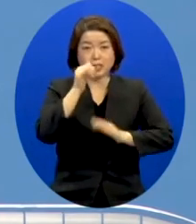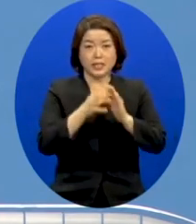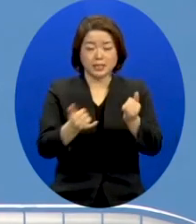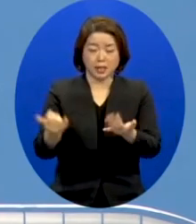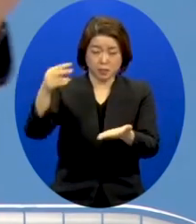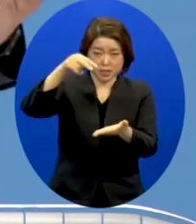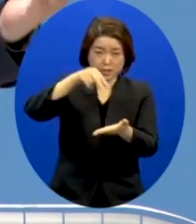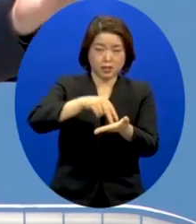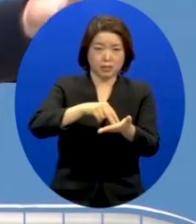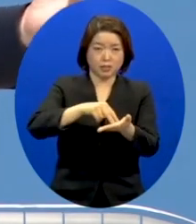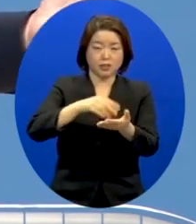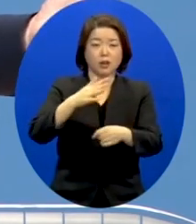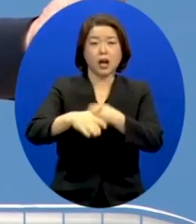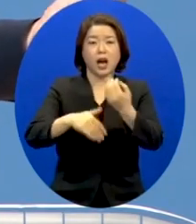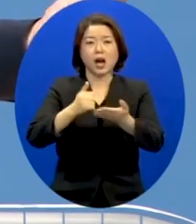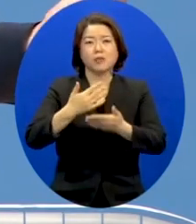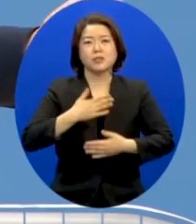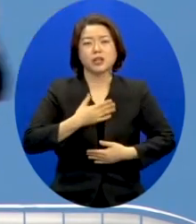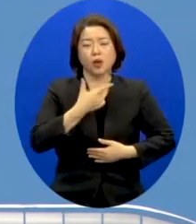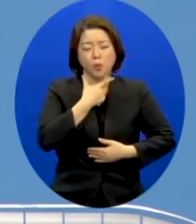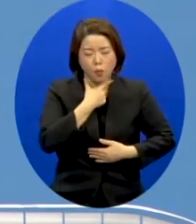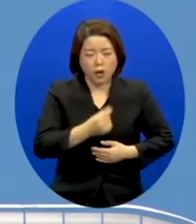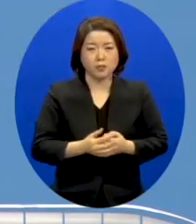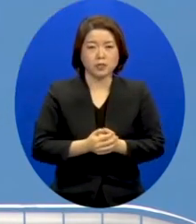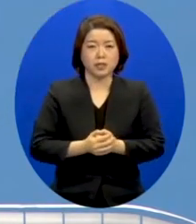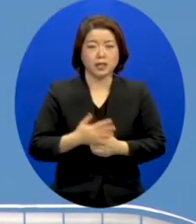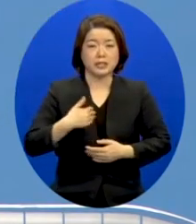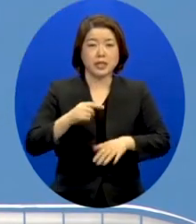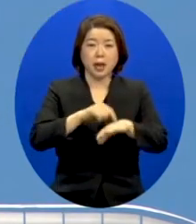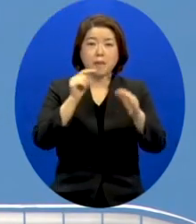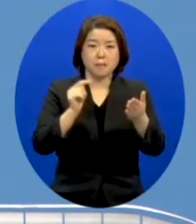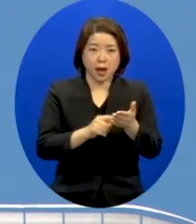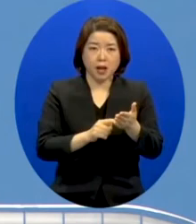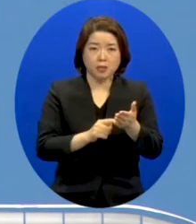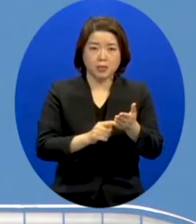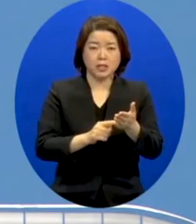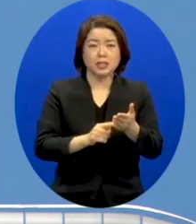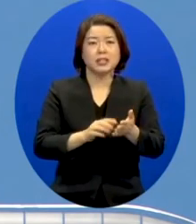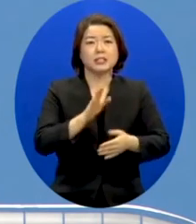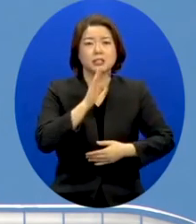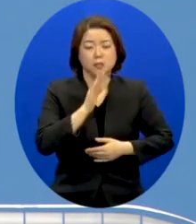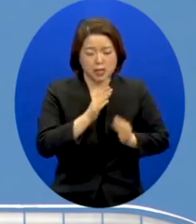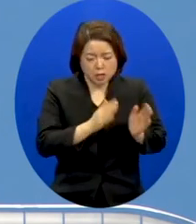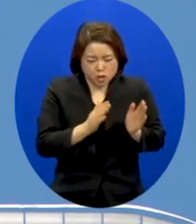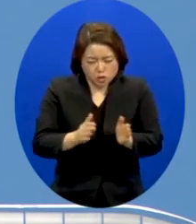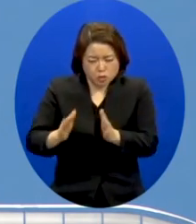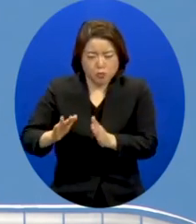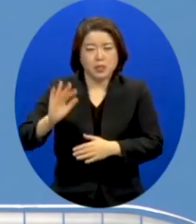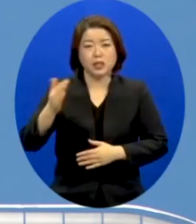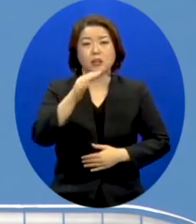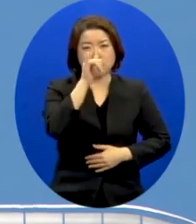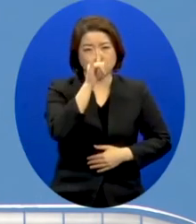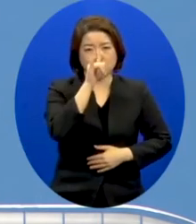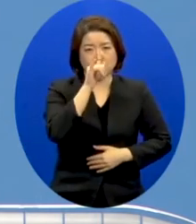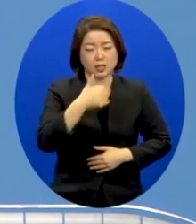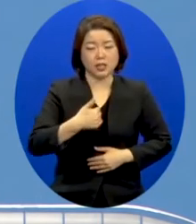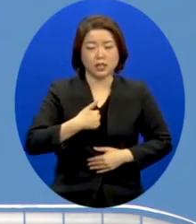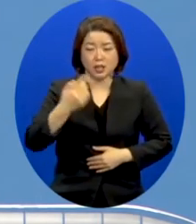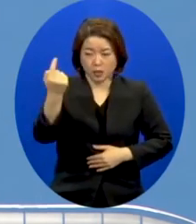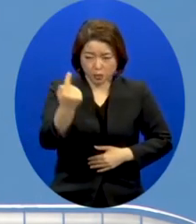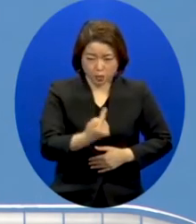하나님께 하나님 제가 정말 원합니다 제가 마음이 제가 제가 마음이 준비 되어져 있습니다 저에게